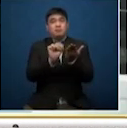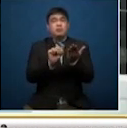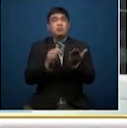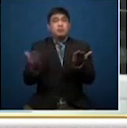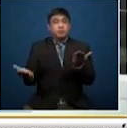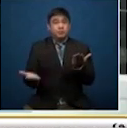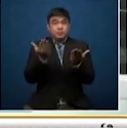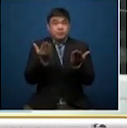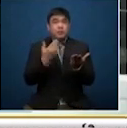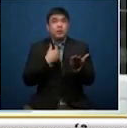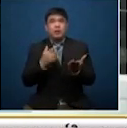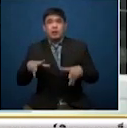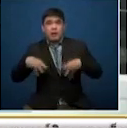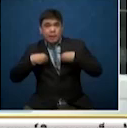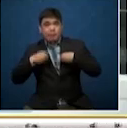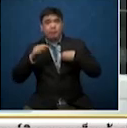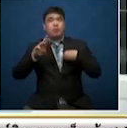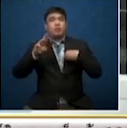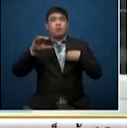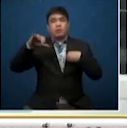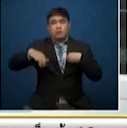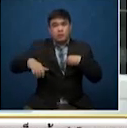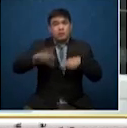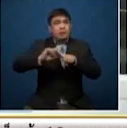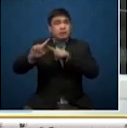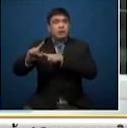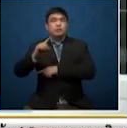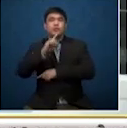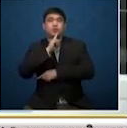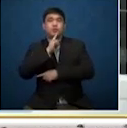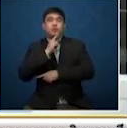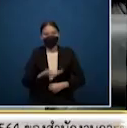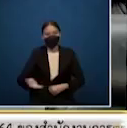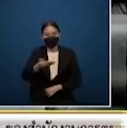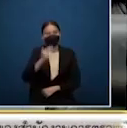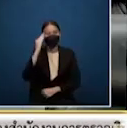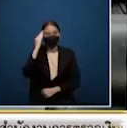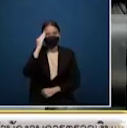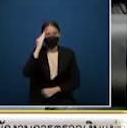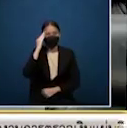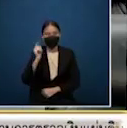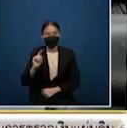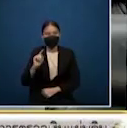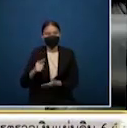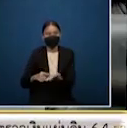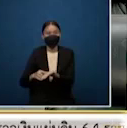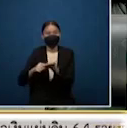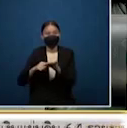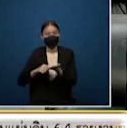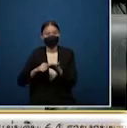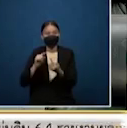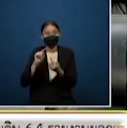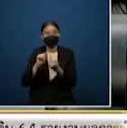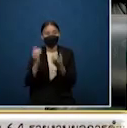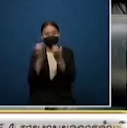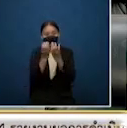นะครับคุณสมชายนี่มองว่าถ้าไปทำประชามติในช่วงนี้มันไม่น่าจะทันน่ะเพราะว่าการทำ